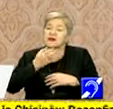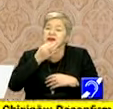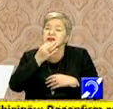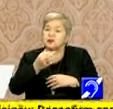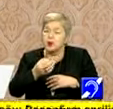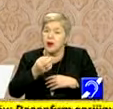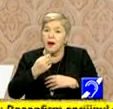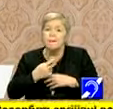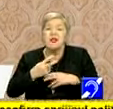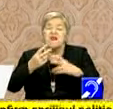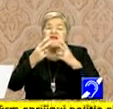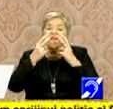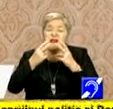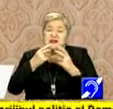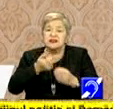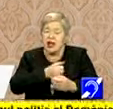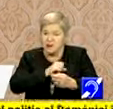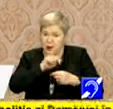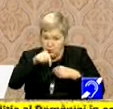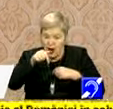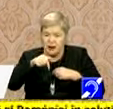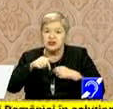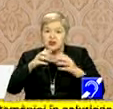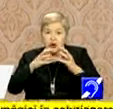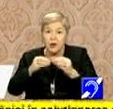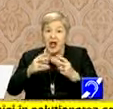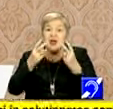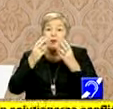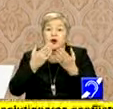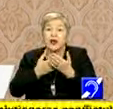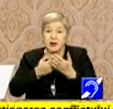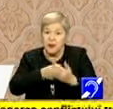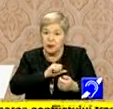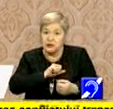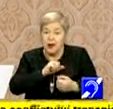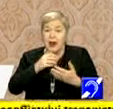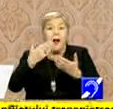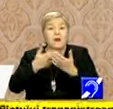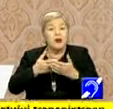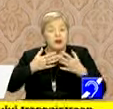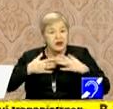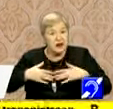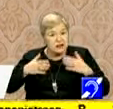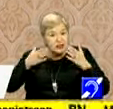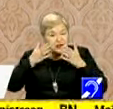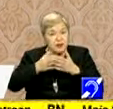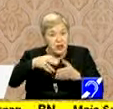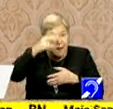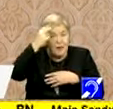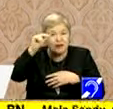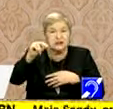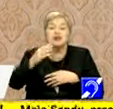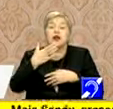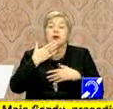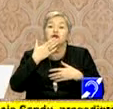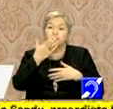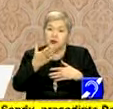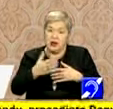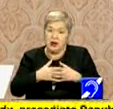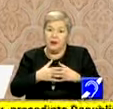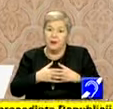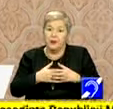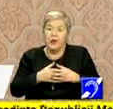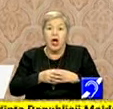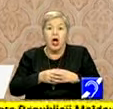faptul că vizita aceasta este foarte importantă pentru Spania, pentru că vrem să transmitem un mesaj de recunoștință celor mai